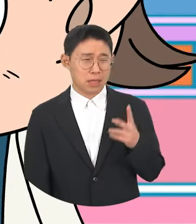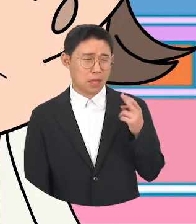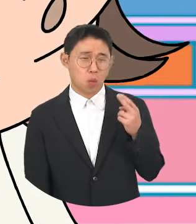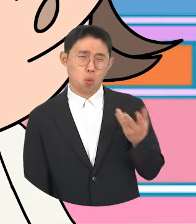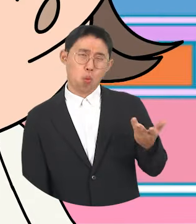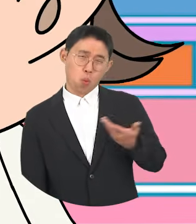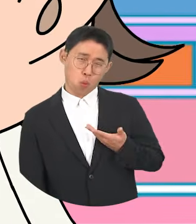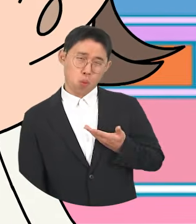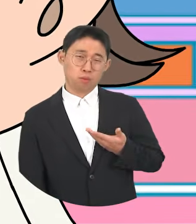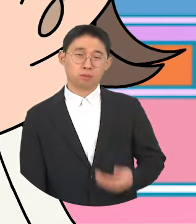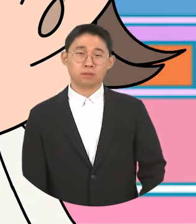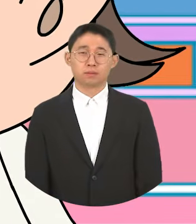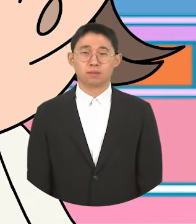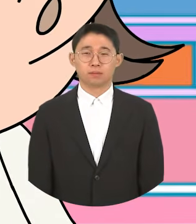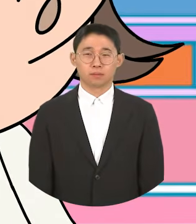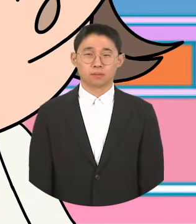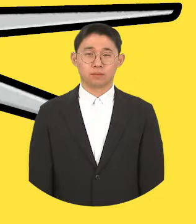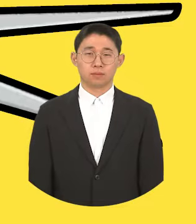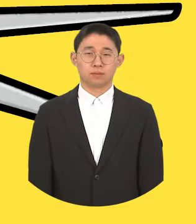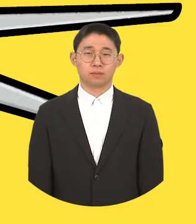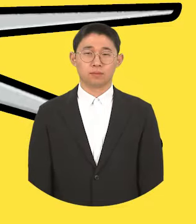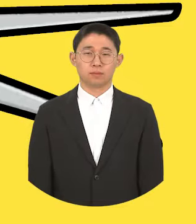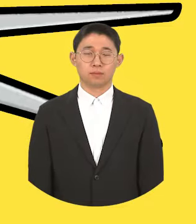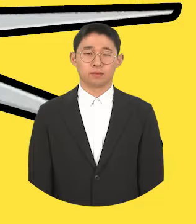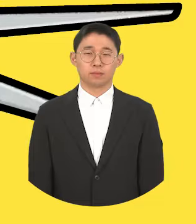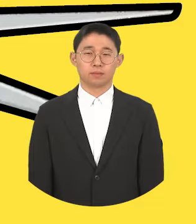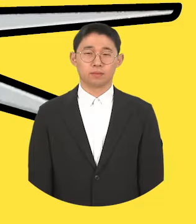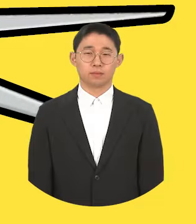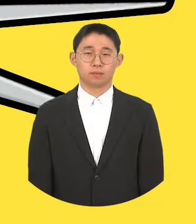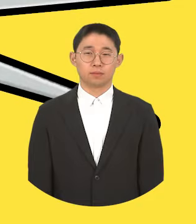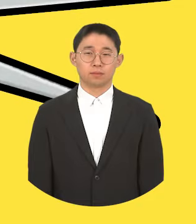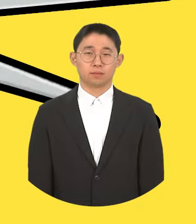폴리파, 나 가위 좀 줄래?